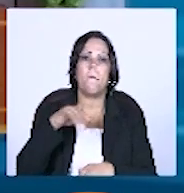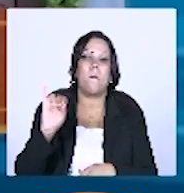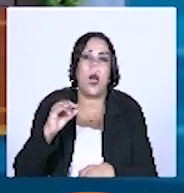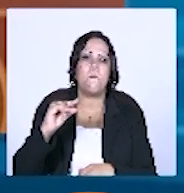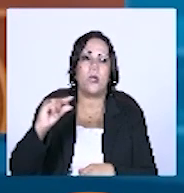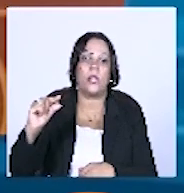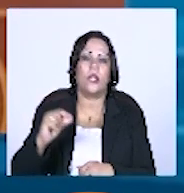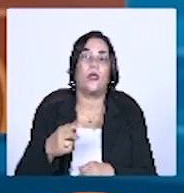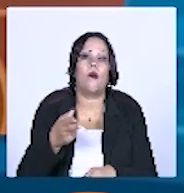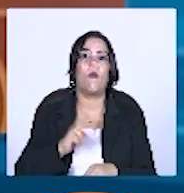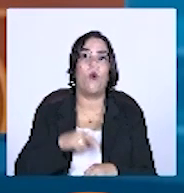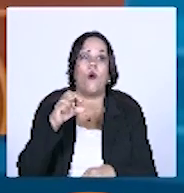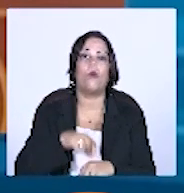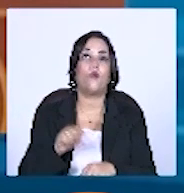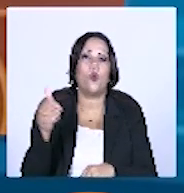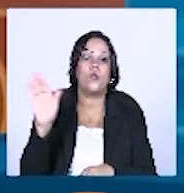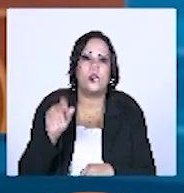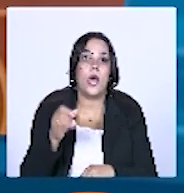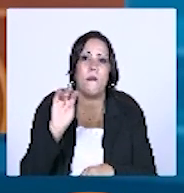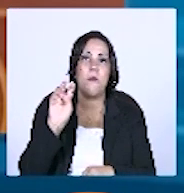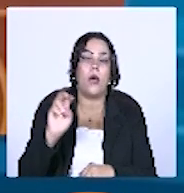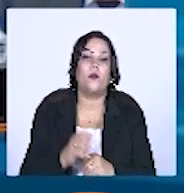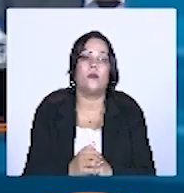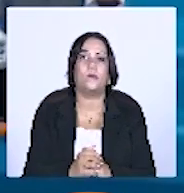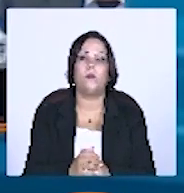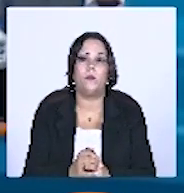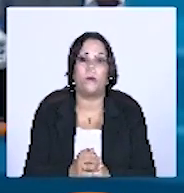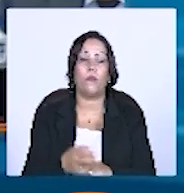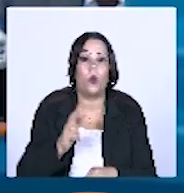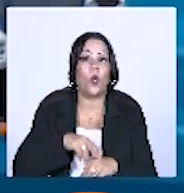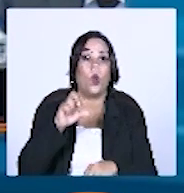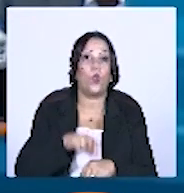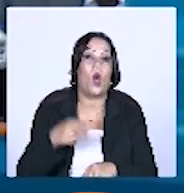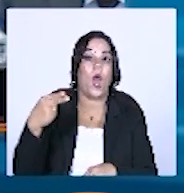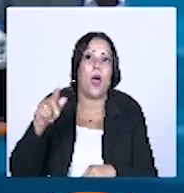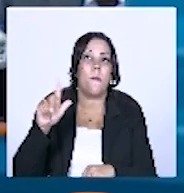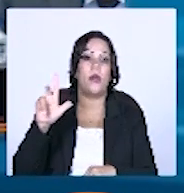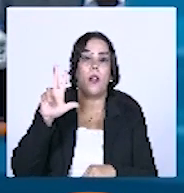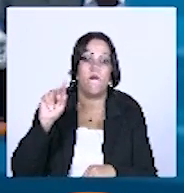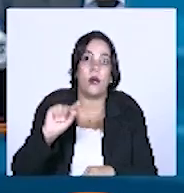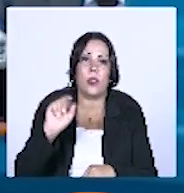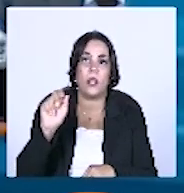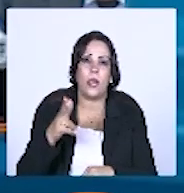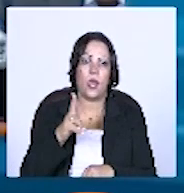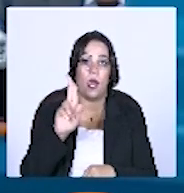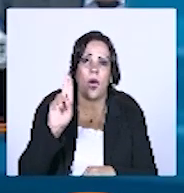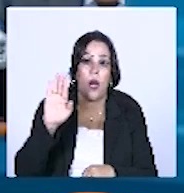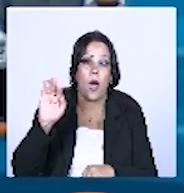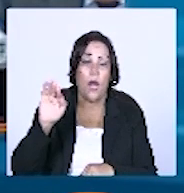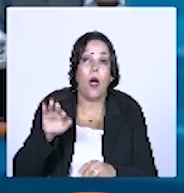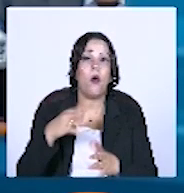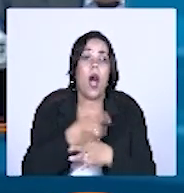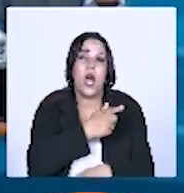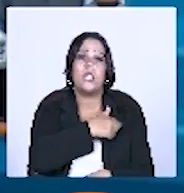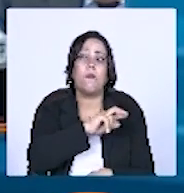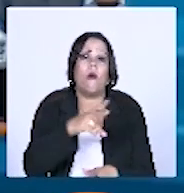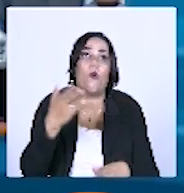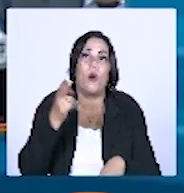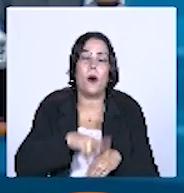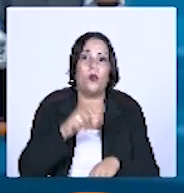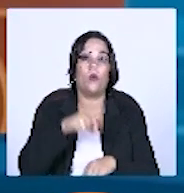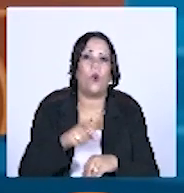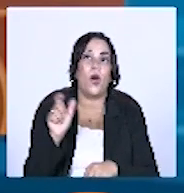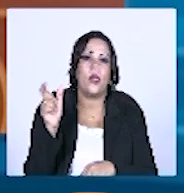سلماوي الدكتور اسامه الغزالي حرب الدكتور عبد الفتاح الجبال يعني في اسماء كثيره وايضا الدكتوره نيفين